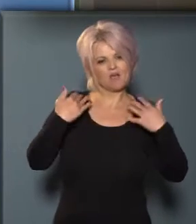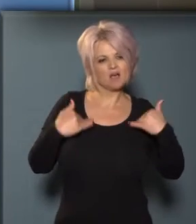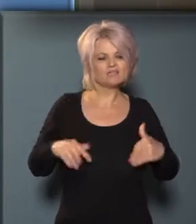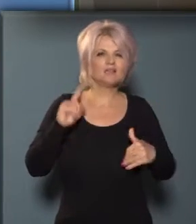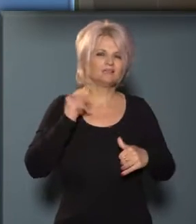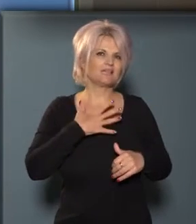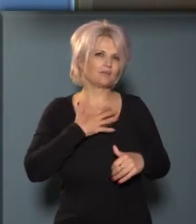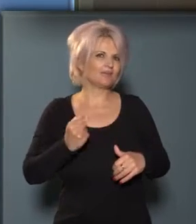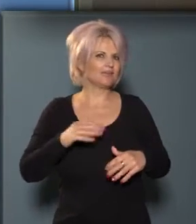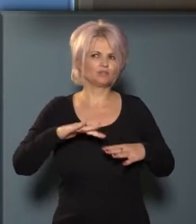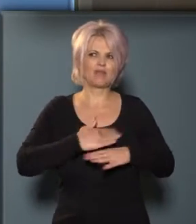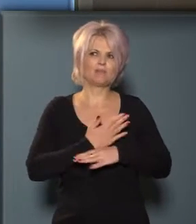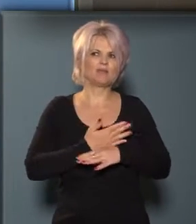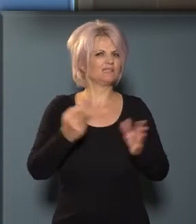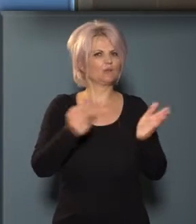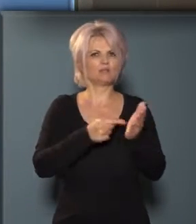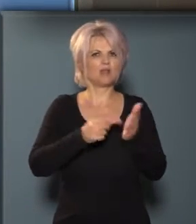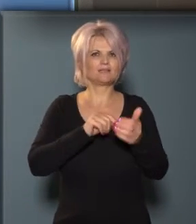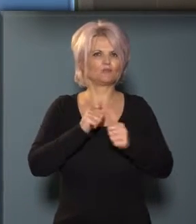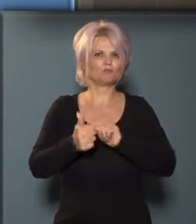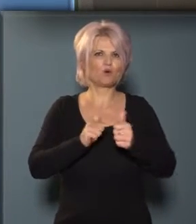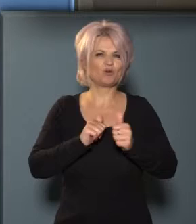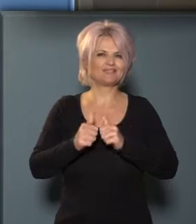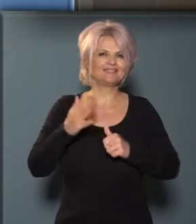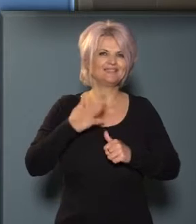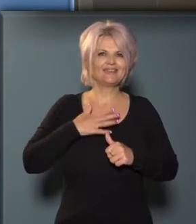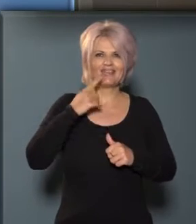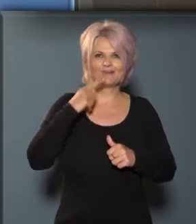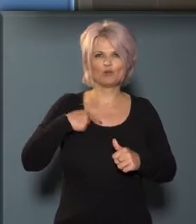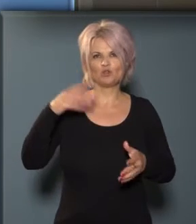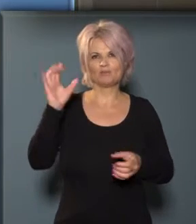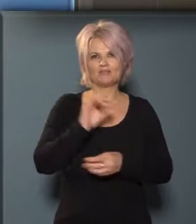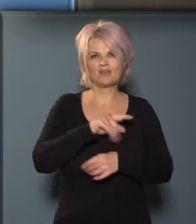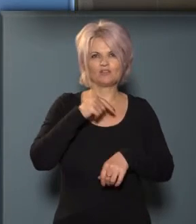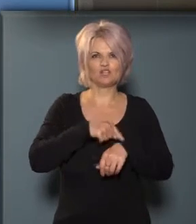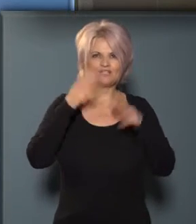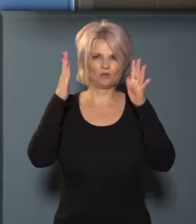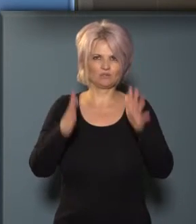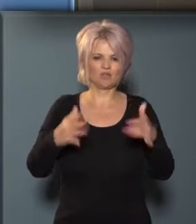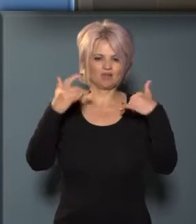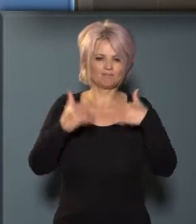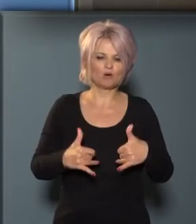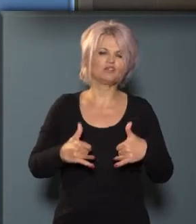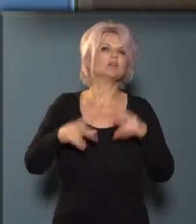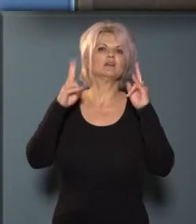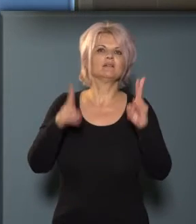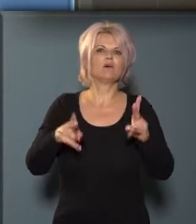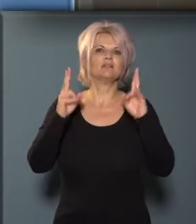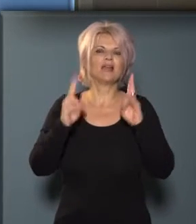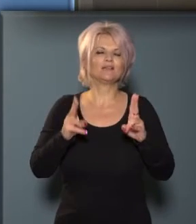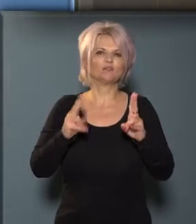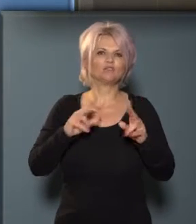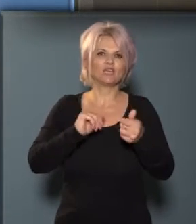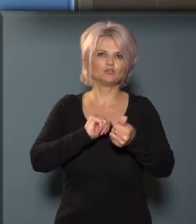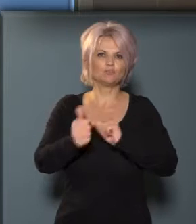mégis nem érzik azt, hogy na most ez kötelező sport. Úgyhogy én azt mondom, hogy szerencsés időszakot élünk, mert van lehetőség sportolásra,